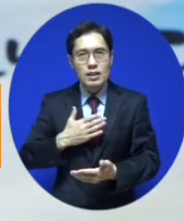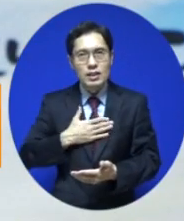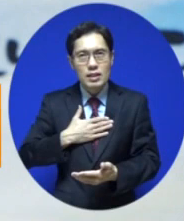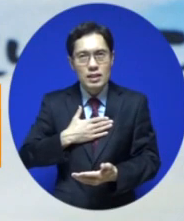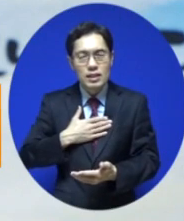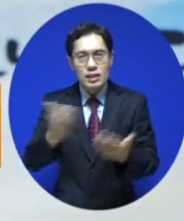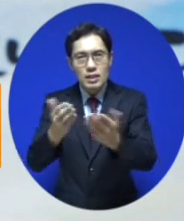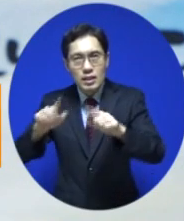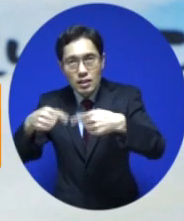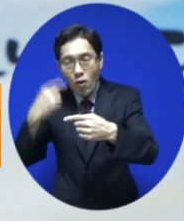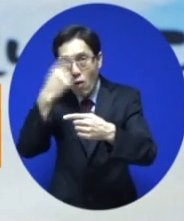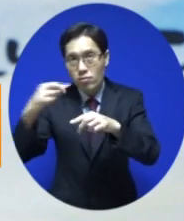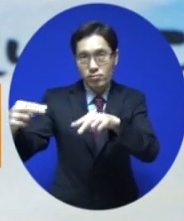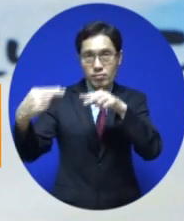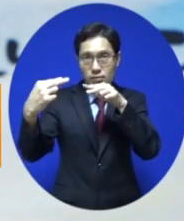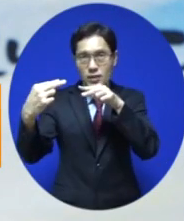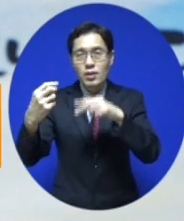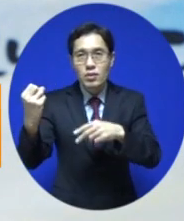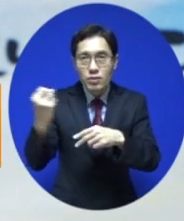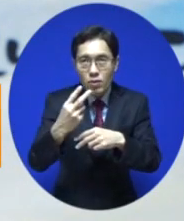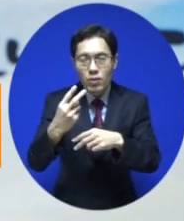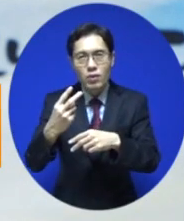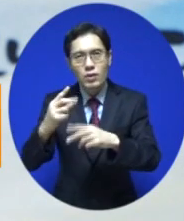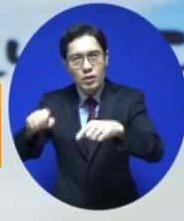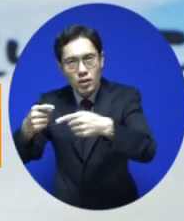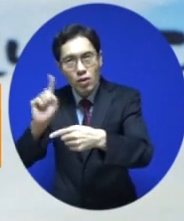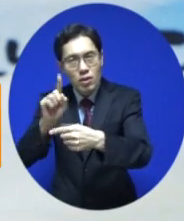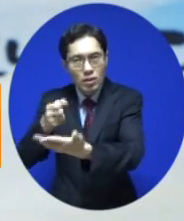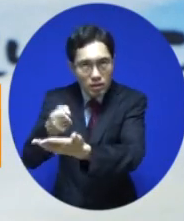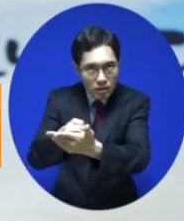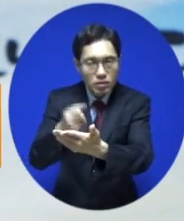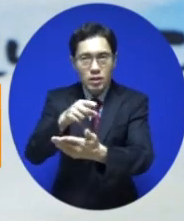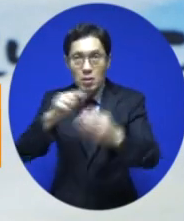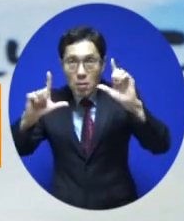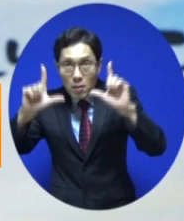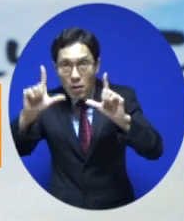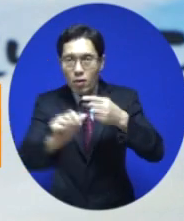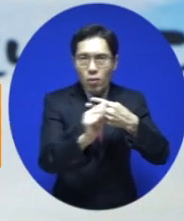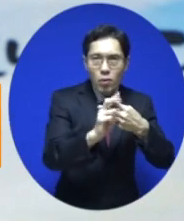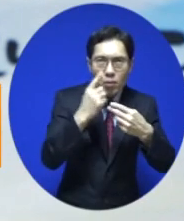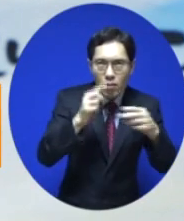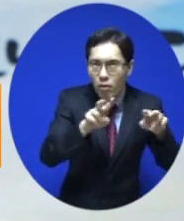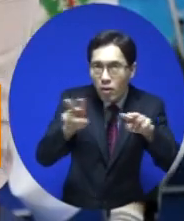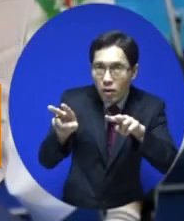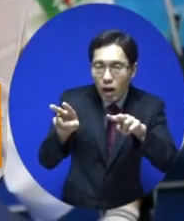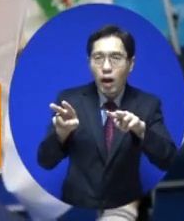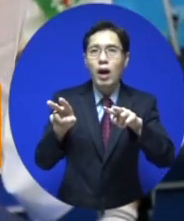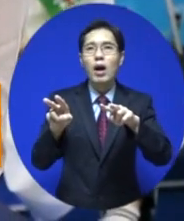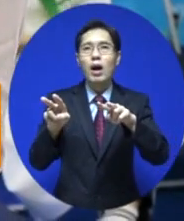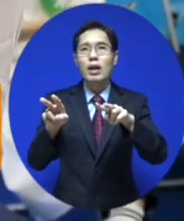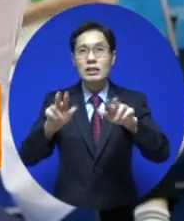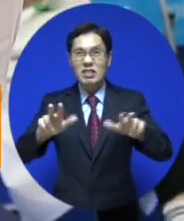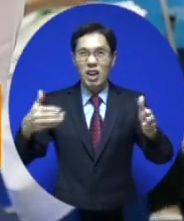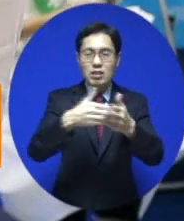갈 직장의 면접을 보고 어디를 갈지를 결정하고, 또 그 모습을 중학생들은 보게 되면은 여태까지